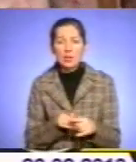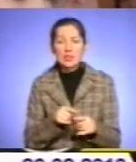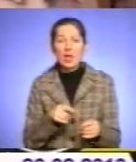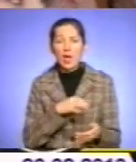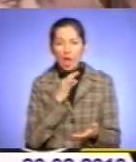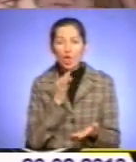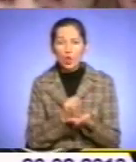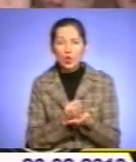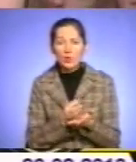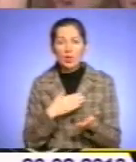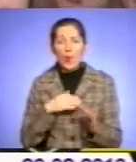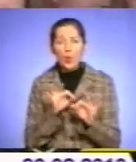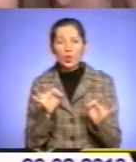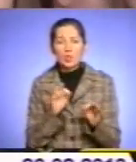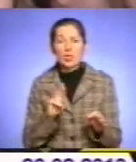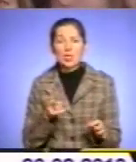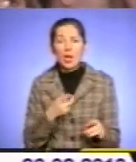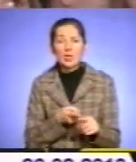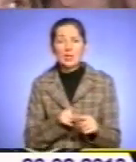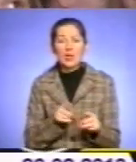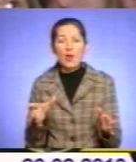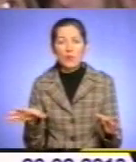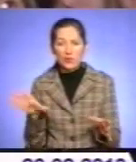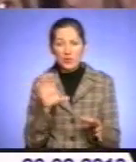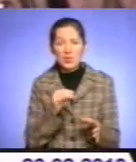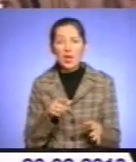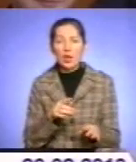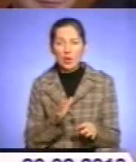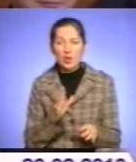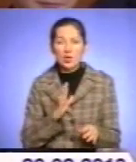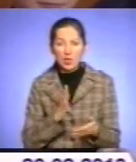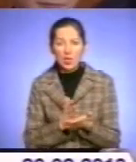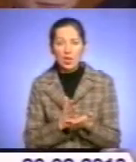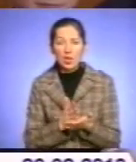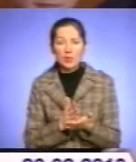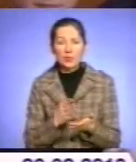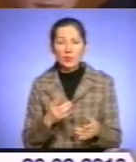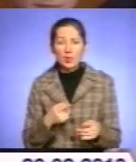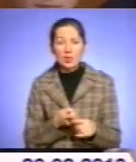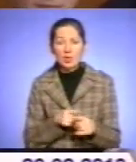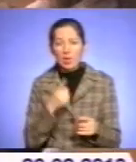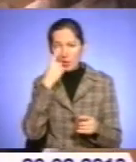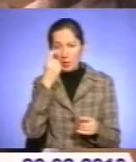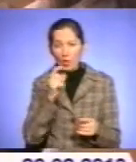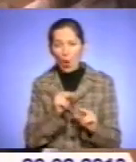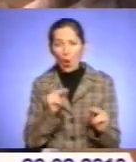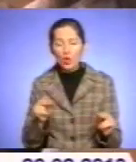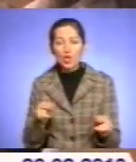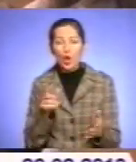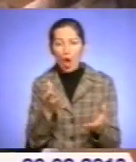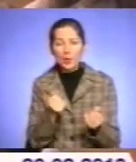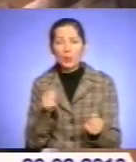все відбувається, і щоб це для нас застереження насамперед було. Учні отримали інформацію про відповідальність за зберігання